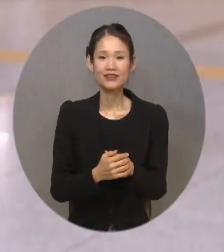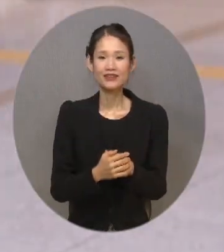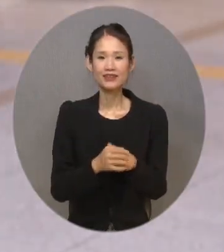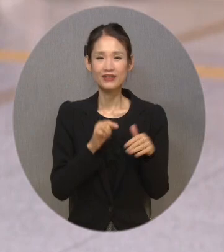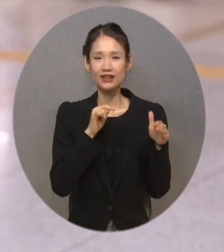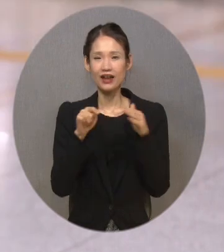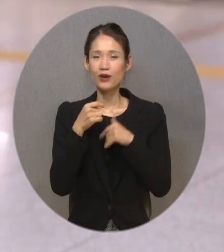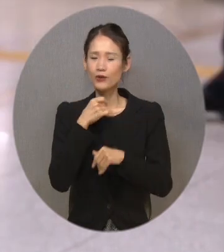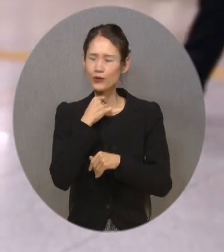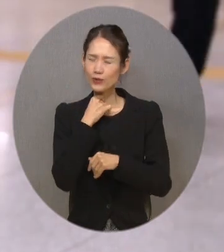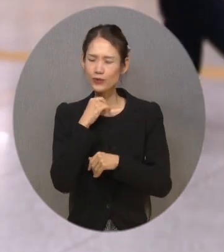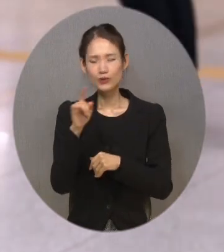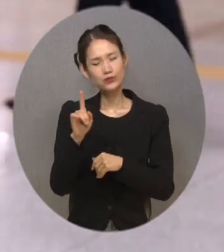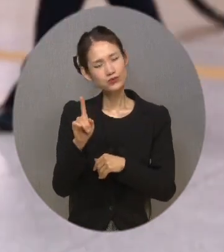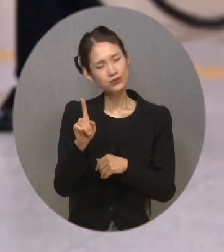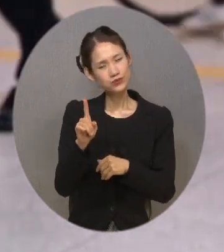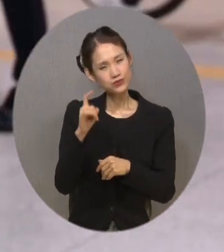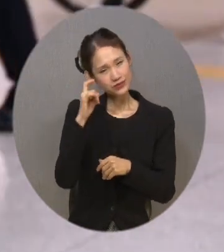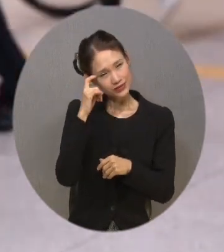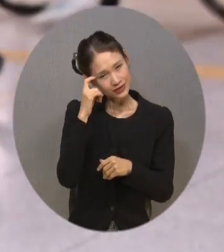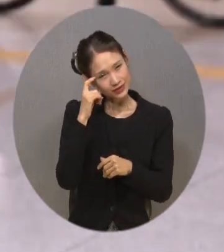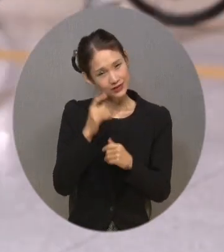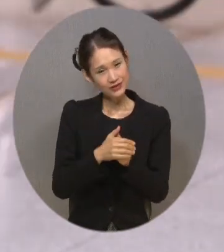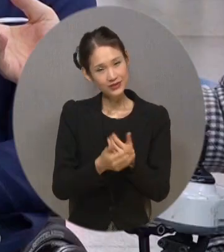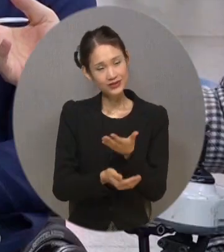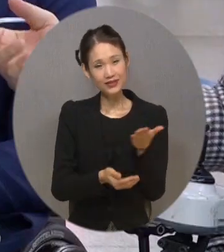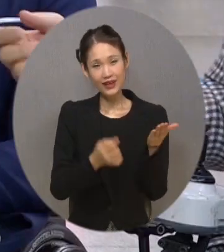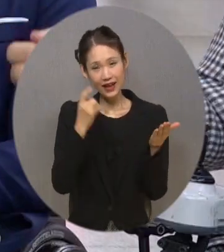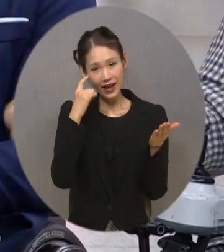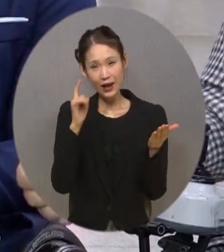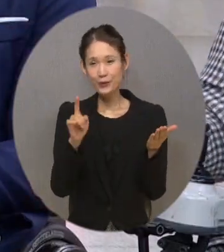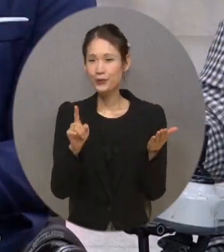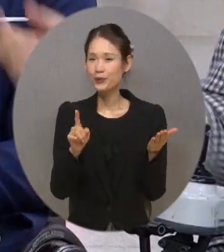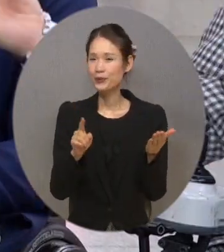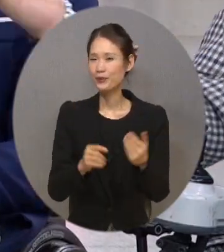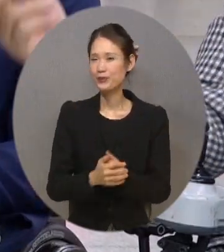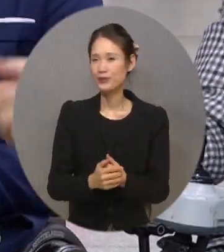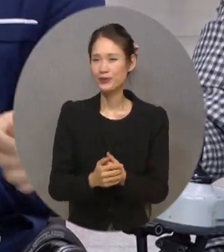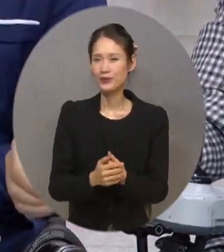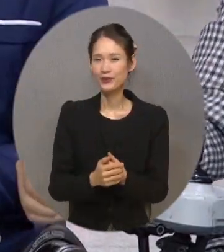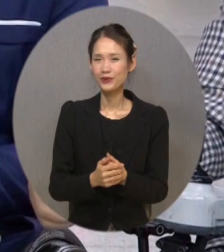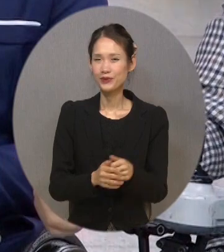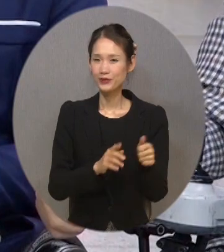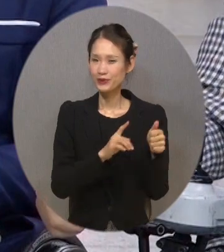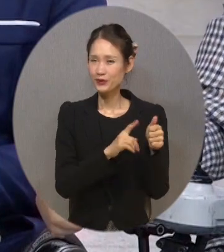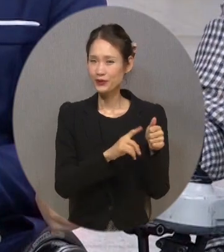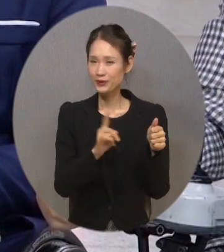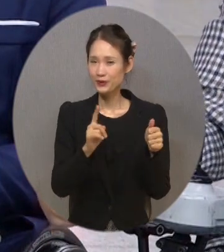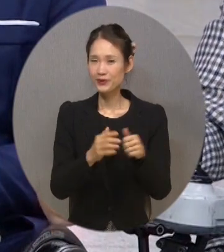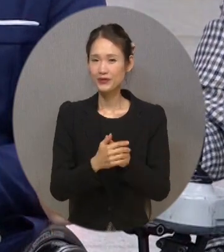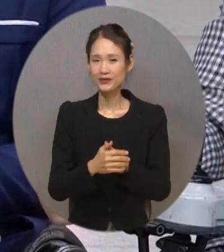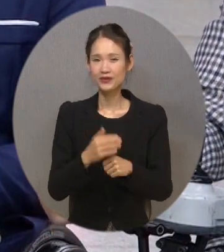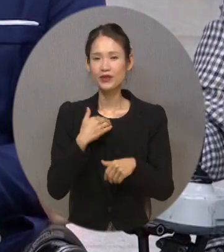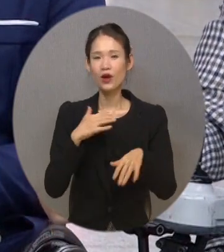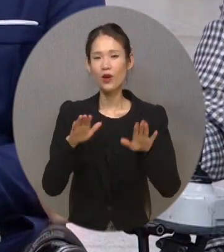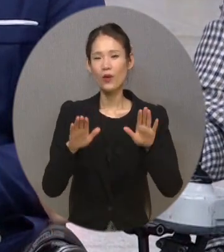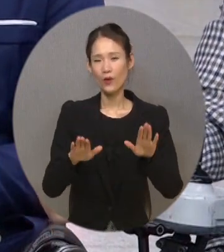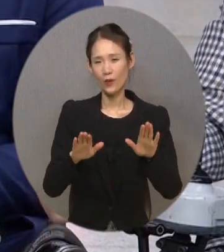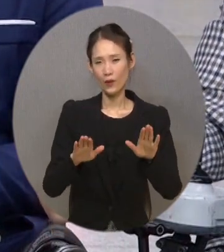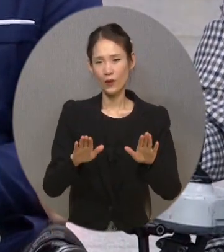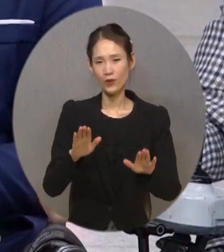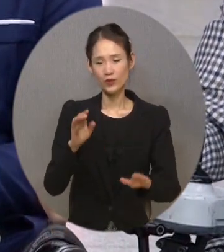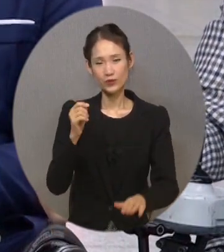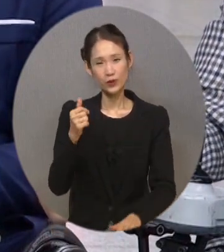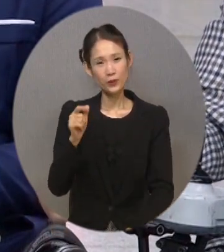가고 싶을까? 막 이런 생각 해봤어. 그대들은 어디를 가고 싶어? 영우는? 저는 오늘